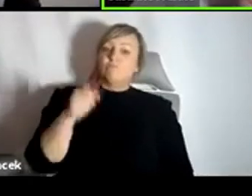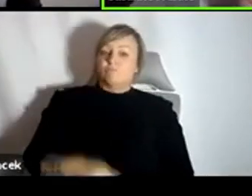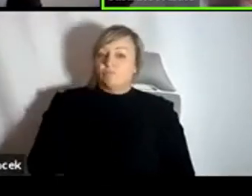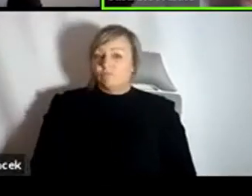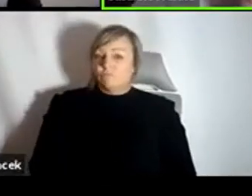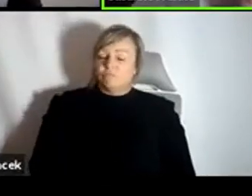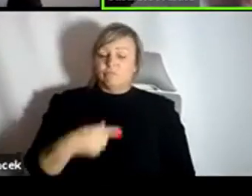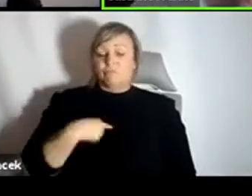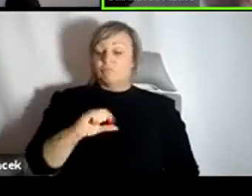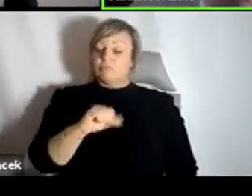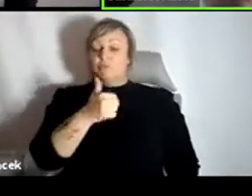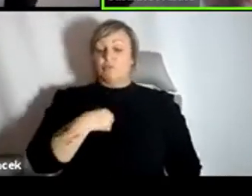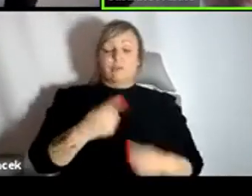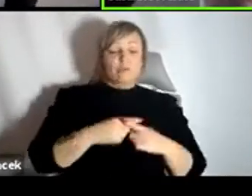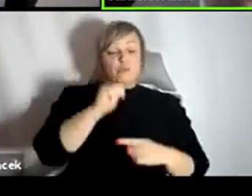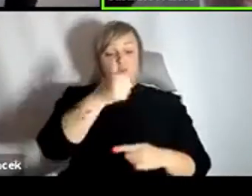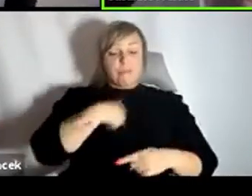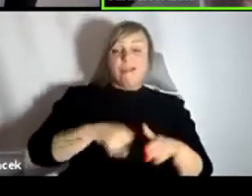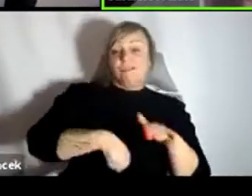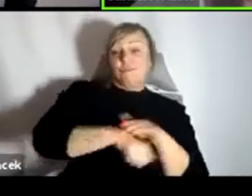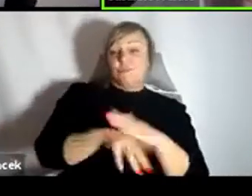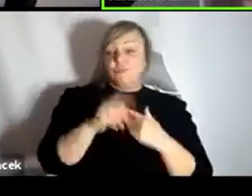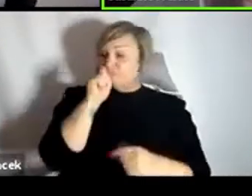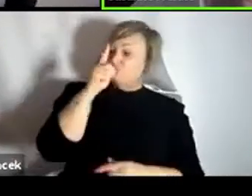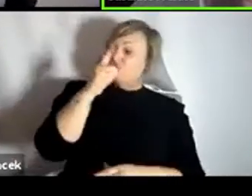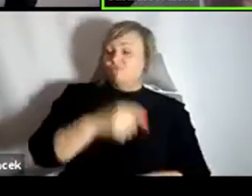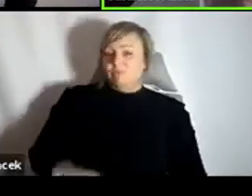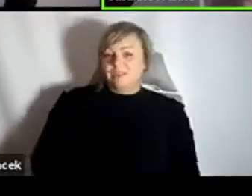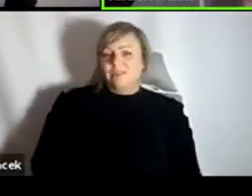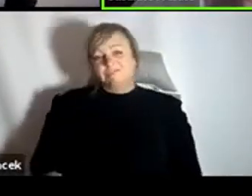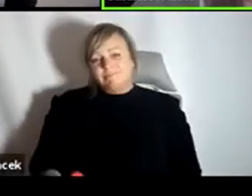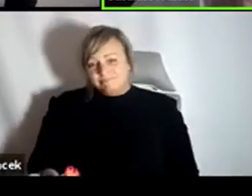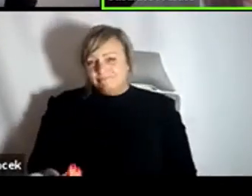was Besonderes, die schöne Tatsache,